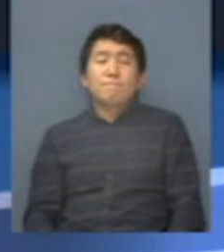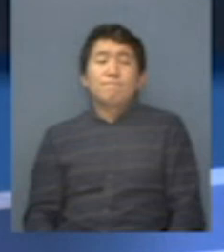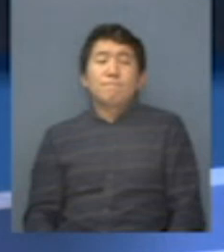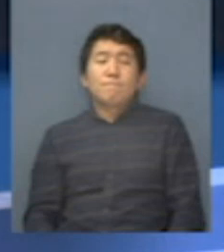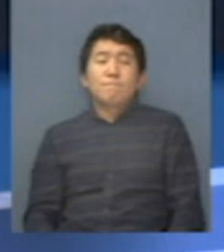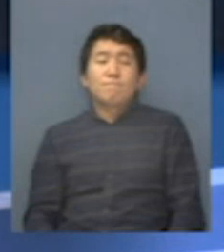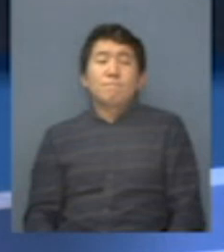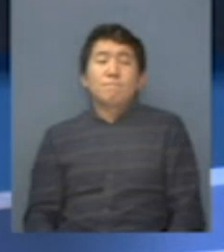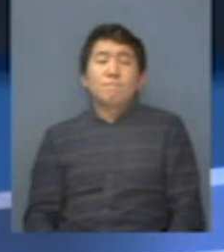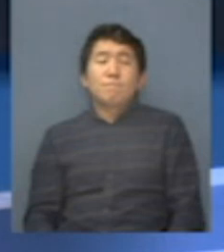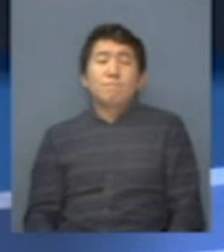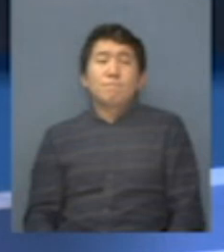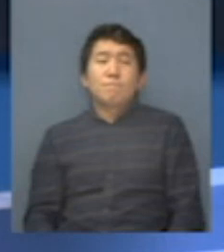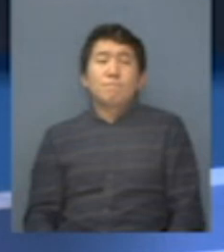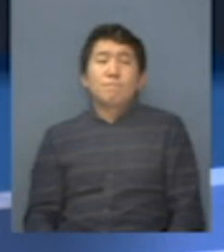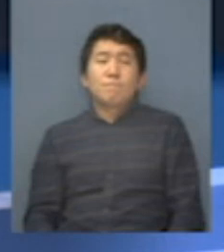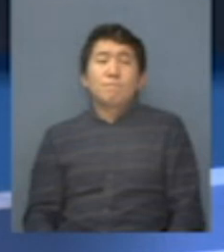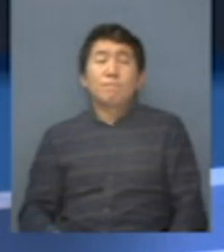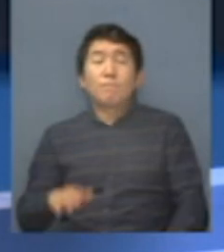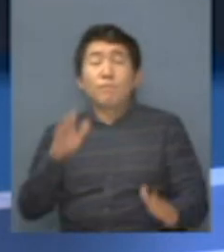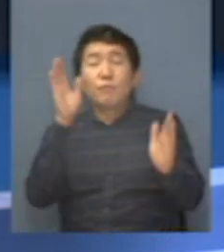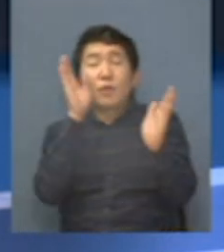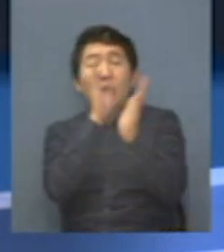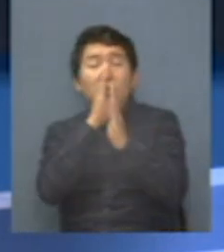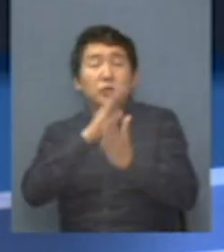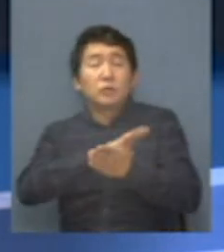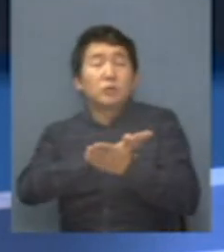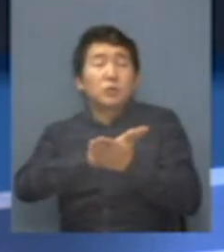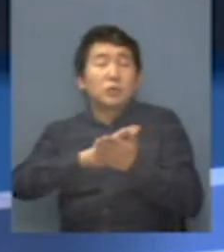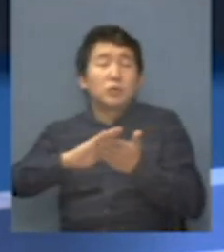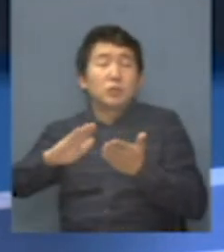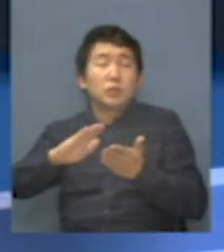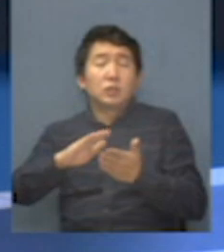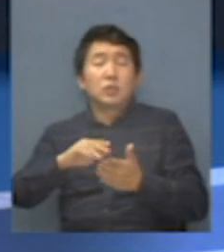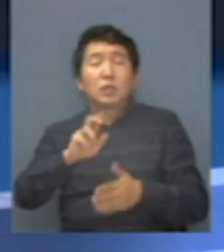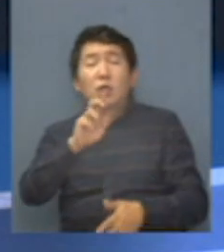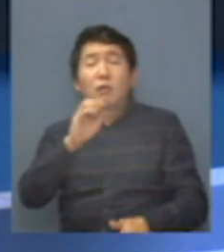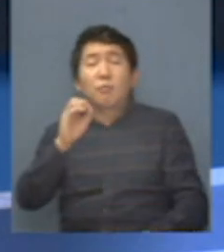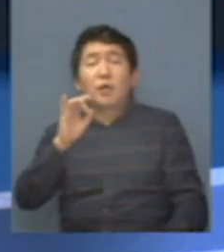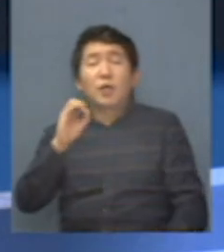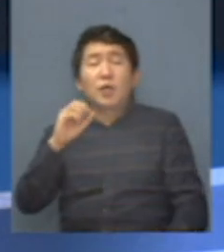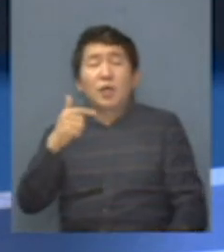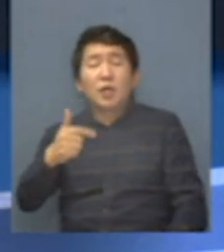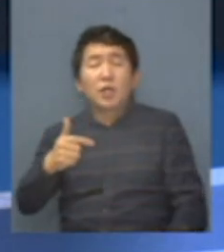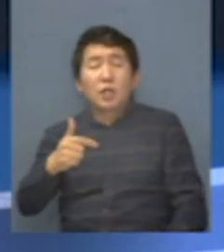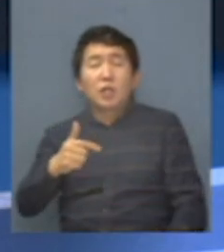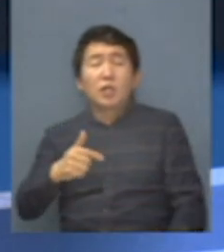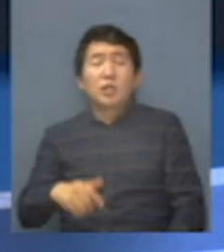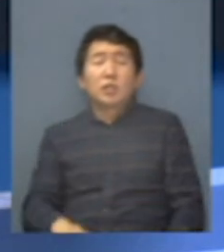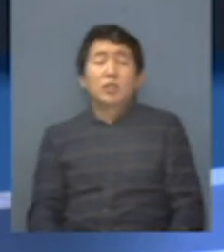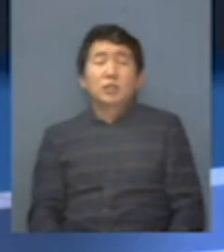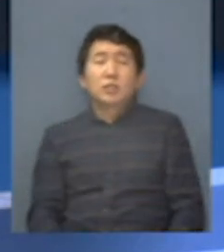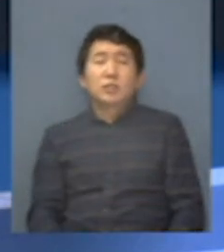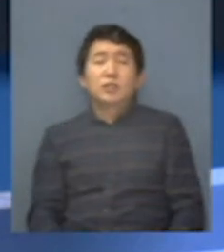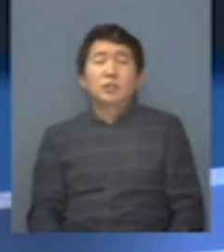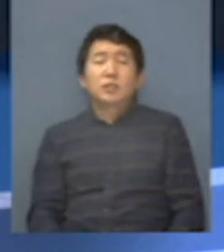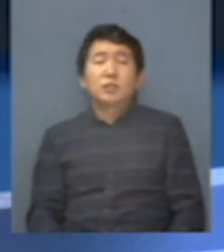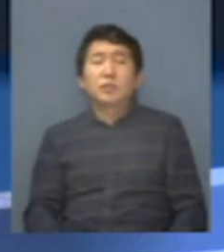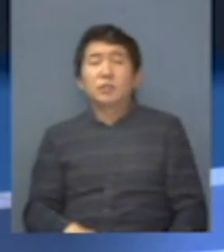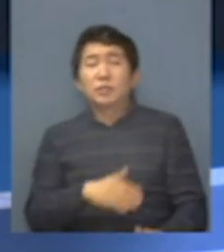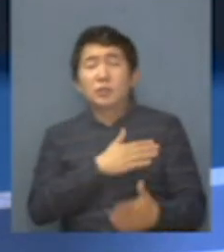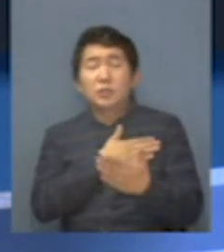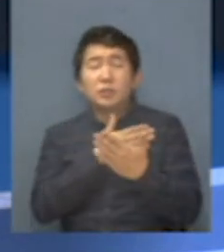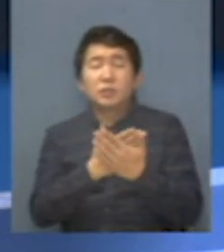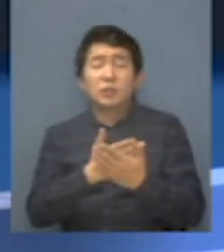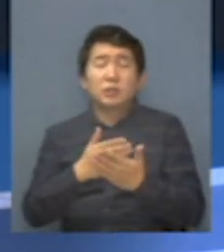В Глубоковском районе прошла экологическая акция «Чистый берег». Десятки активистов, волонтеров и местных жителей приняли участие в работах по